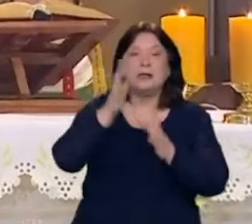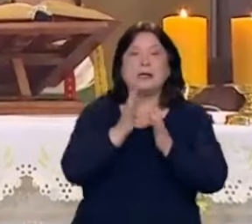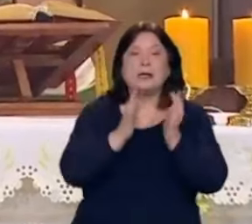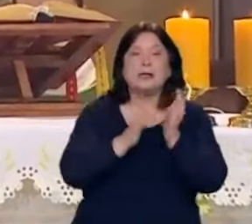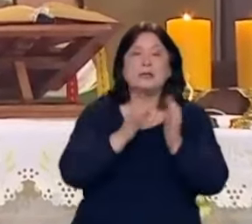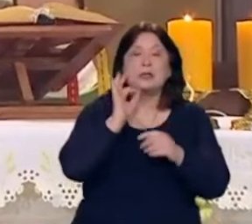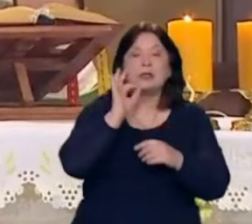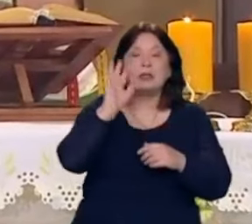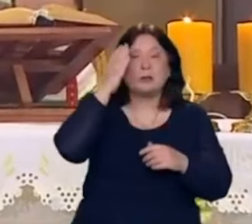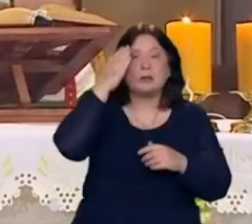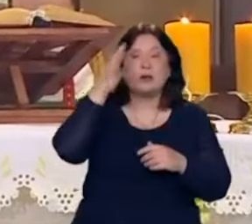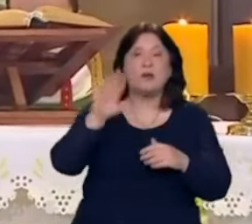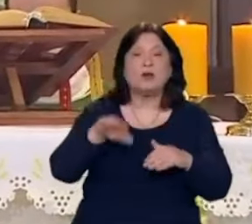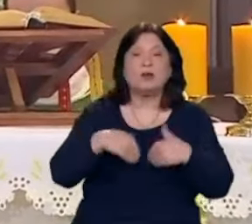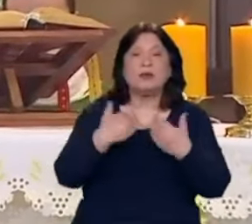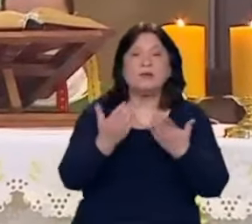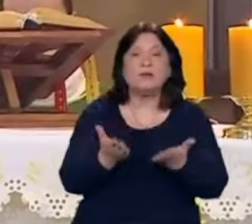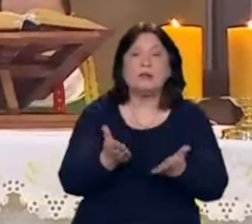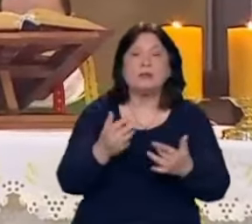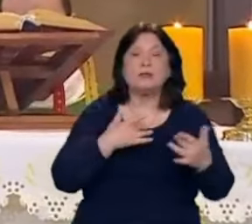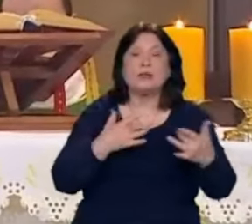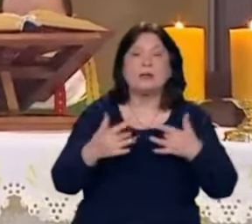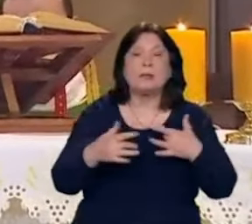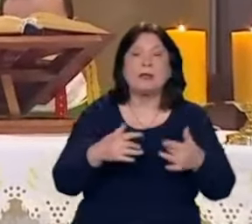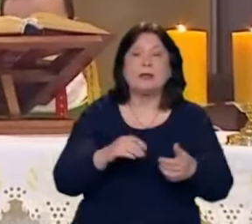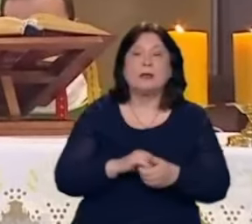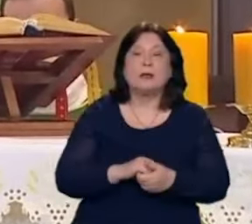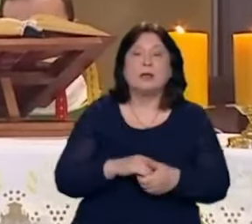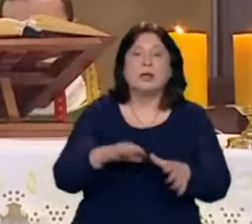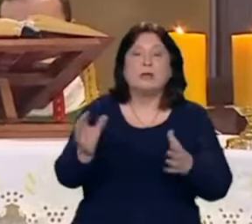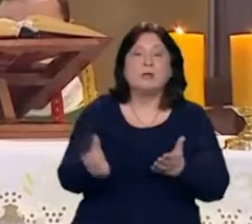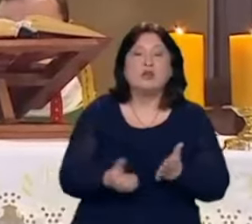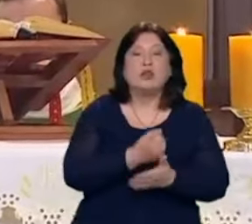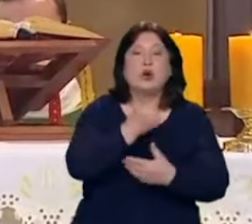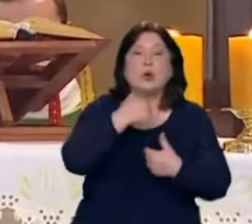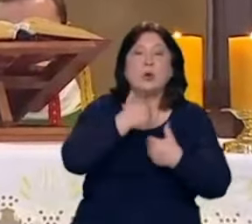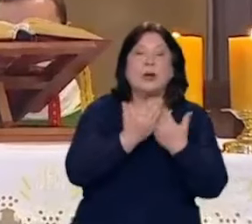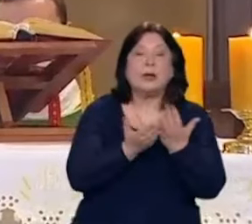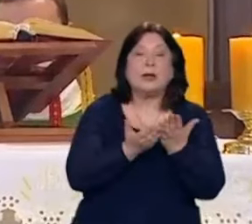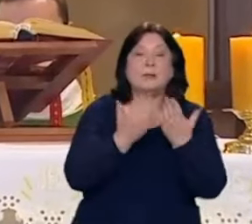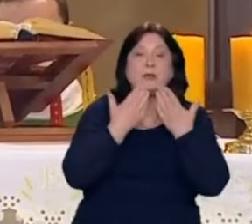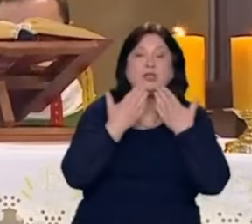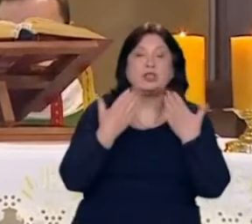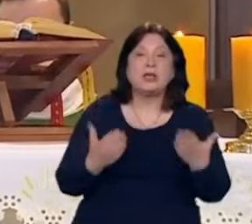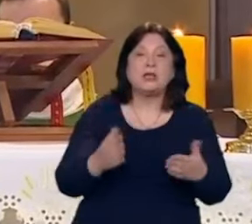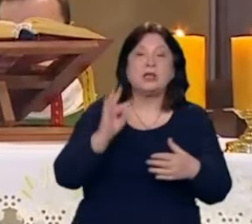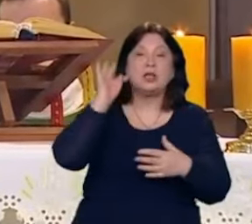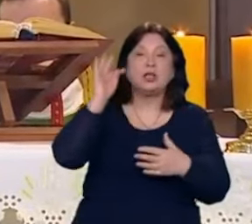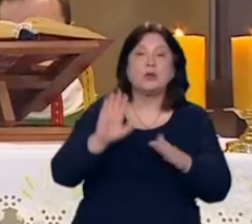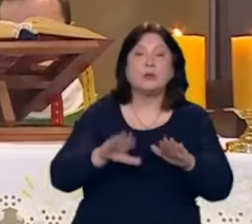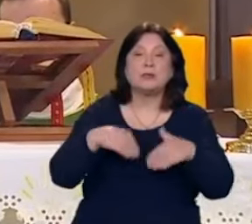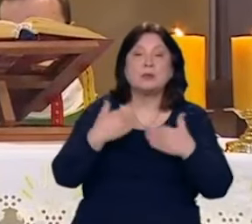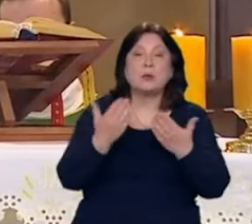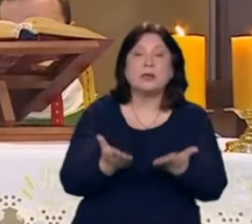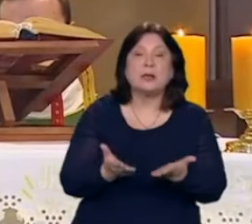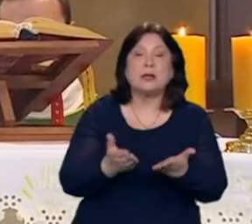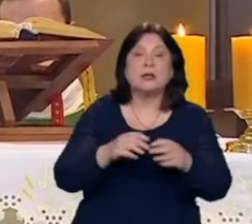dobrowolnie wydał się na mękę wziął chleb i dzięki tobie składając